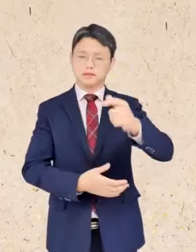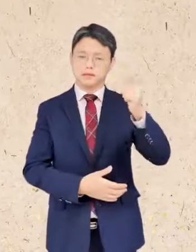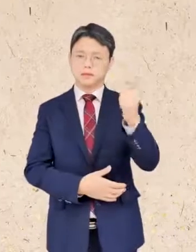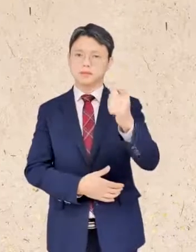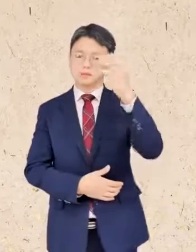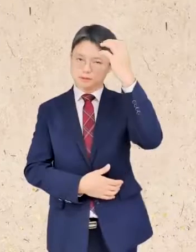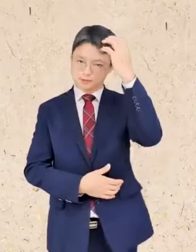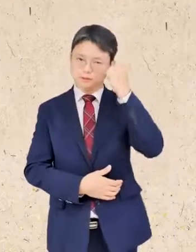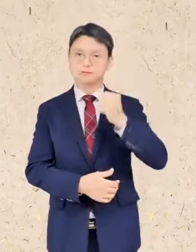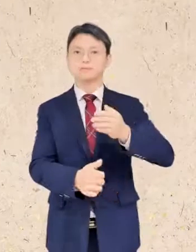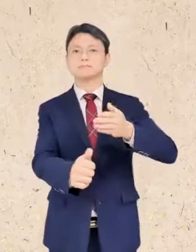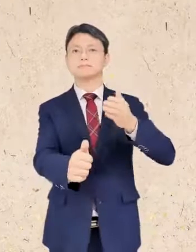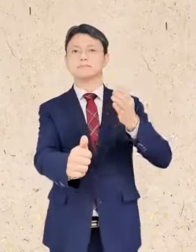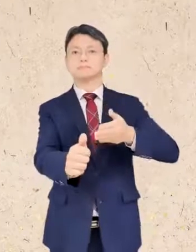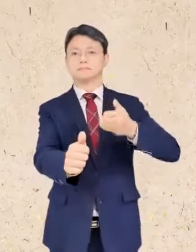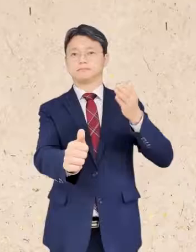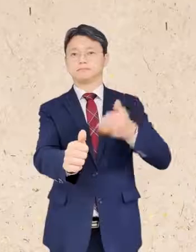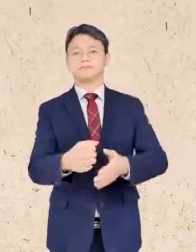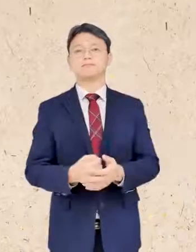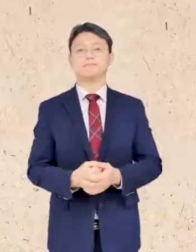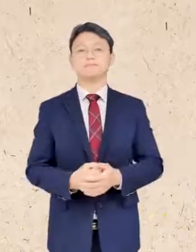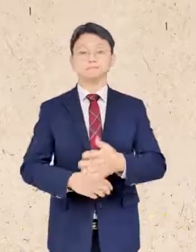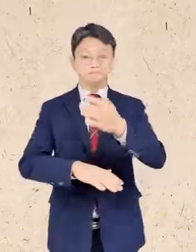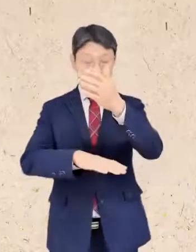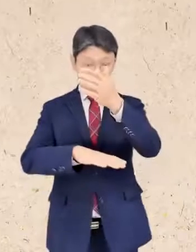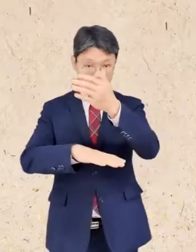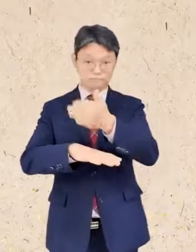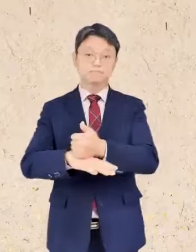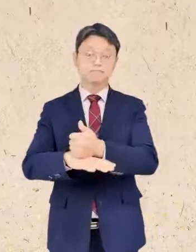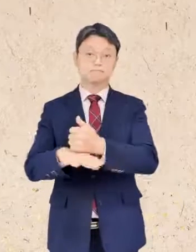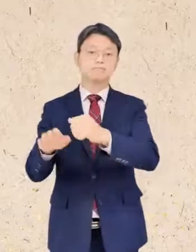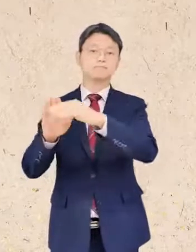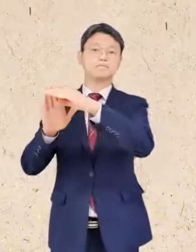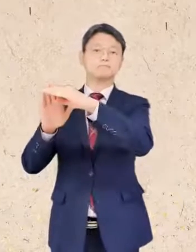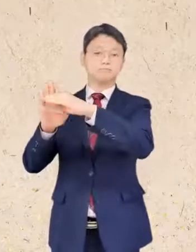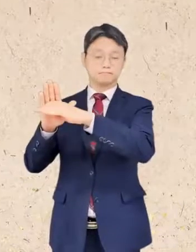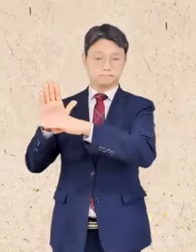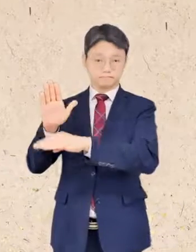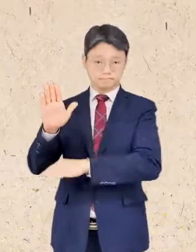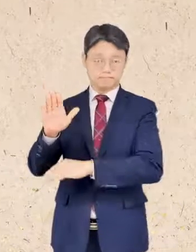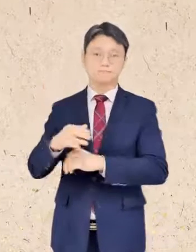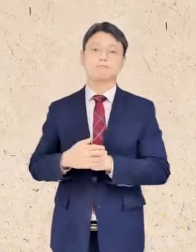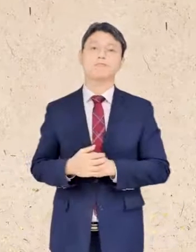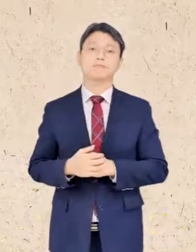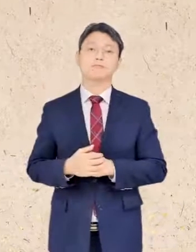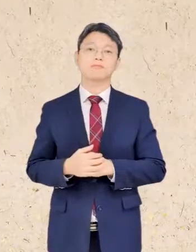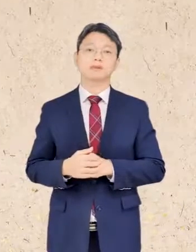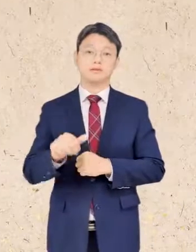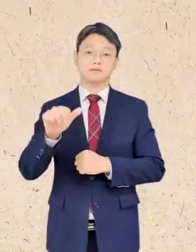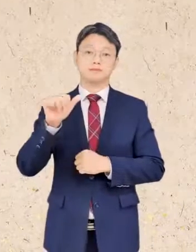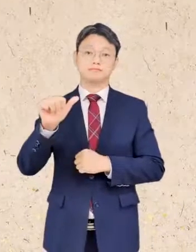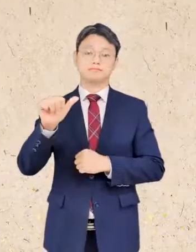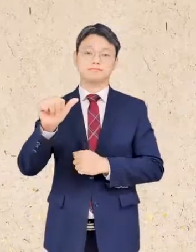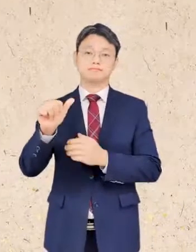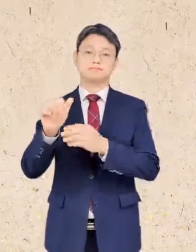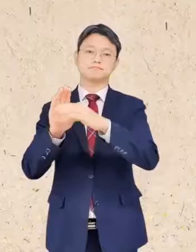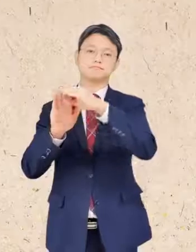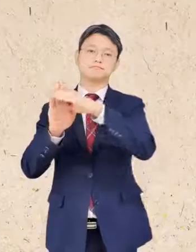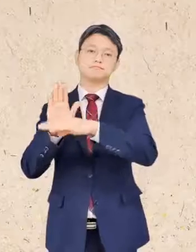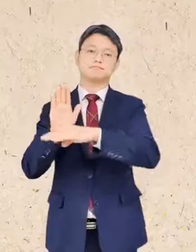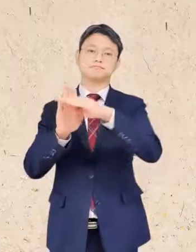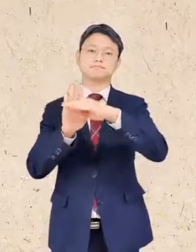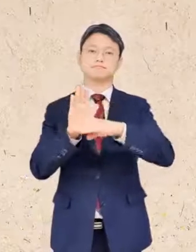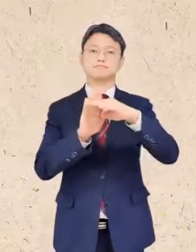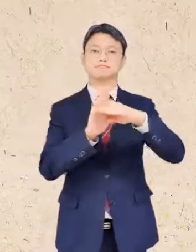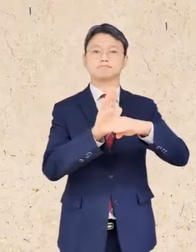강조하고 있음을 기억해 주시길 바랍니다. 이제 마지막으로 요한복음의 내용 구조를 살펴보도록 하겠습니다. 요한복음은 총